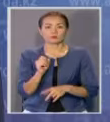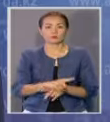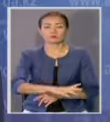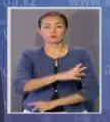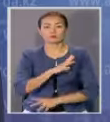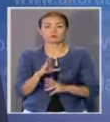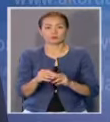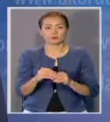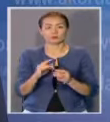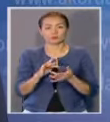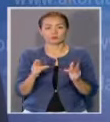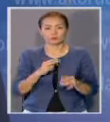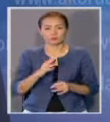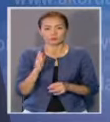что по нему идет цифровизация